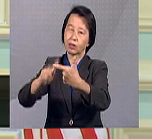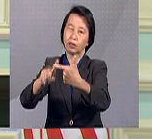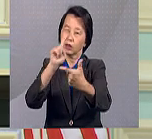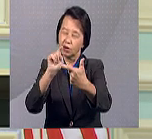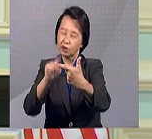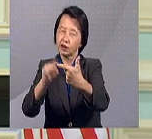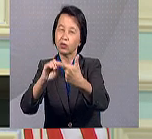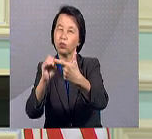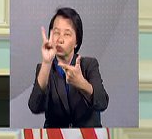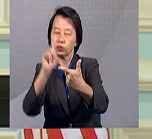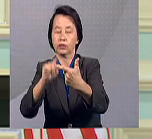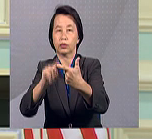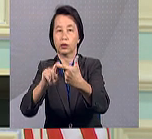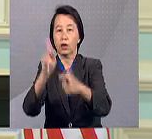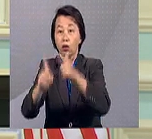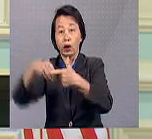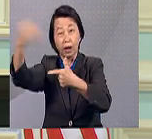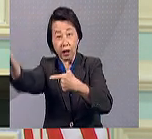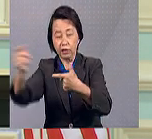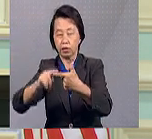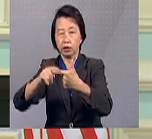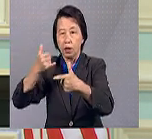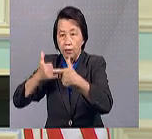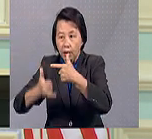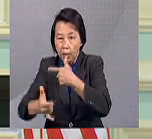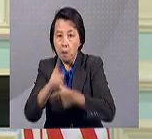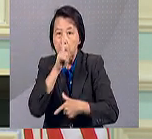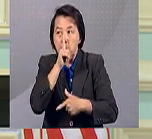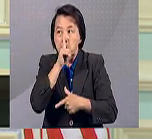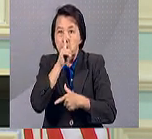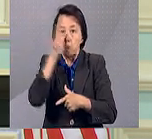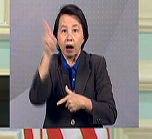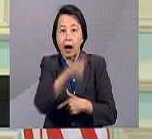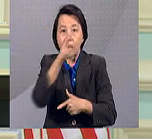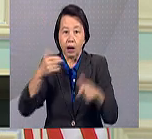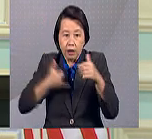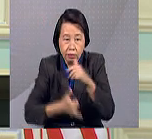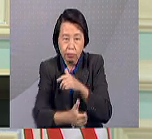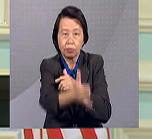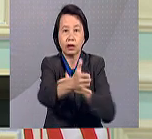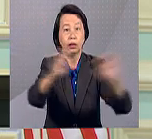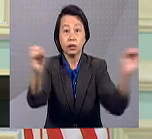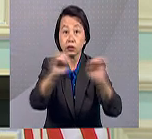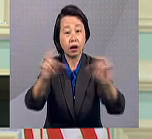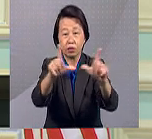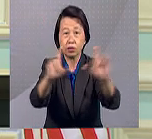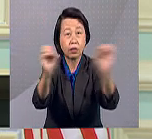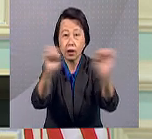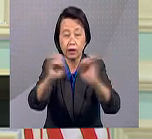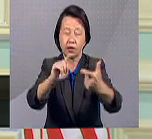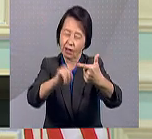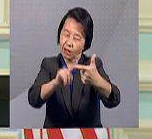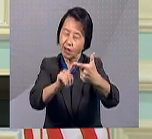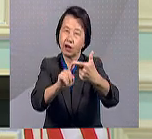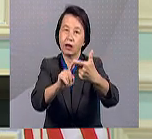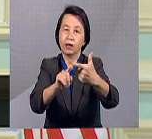kedua. Kategori kedua ini kategori yang masuk secara haram dan tidak mempunyai sebarang dokumen,